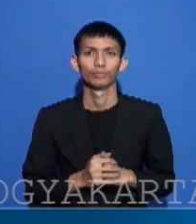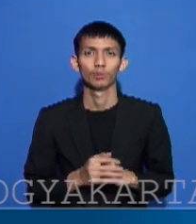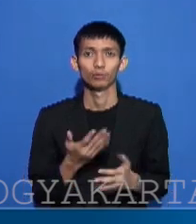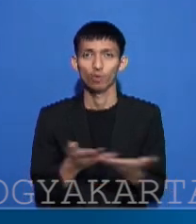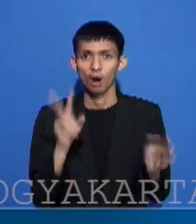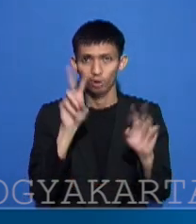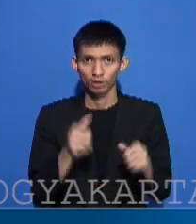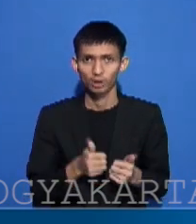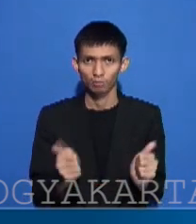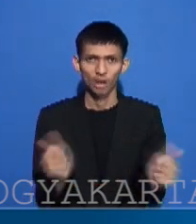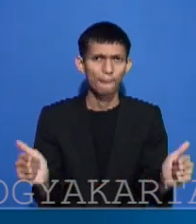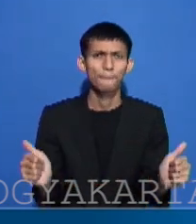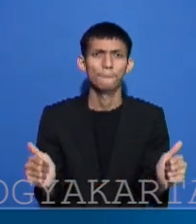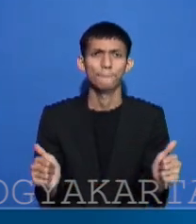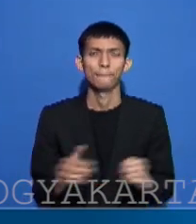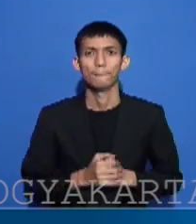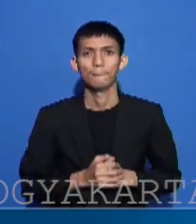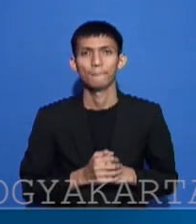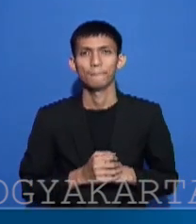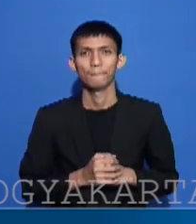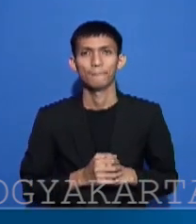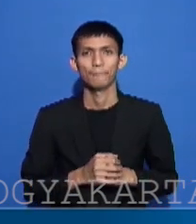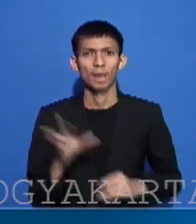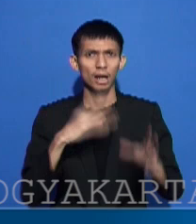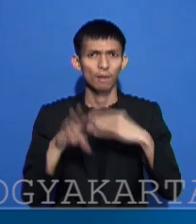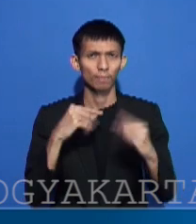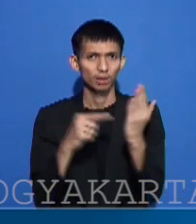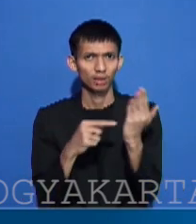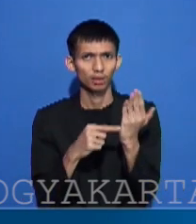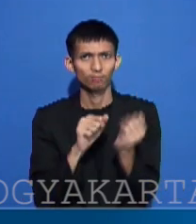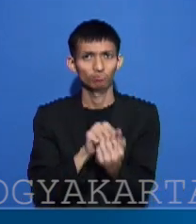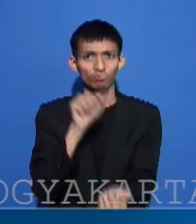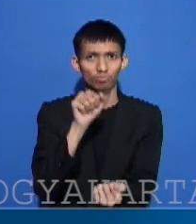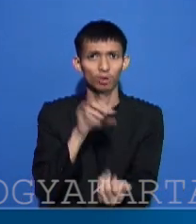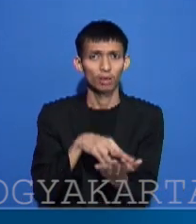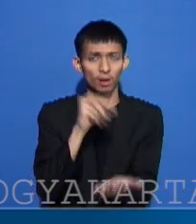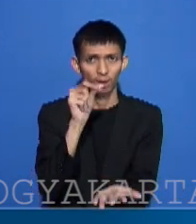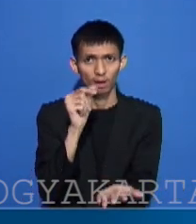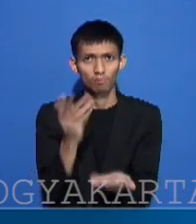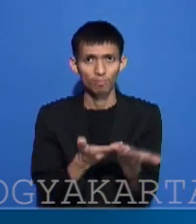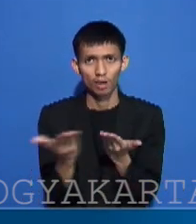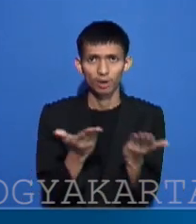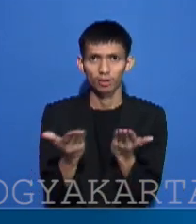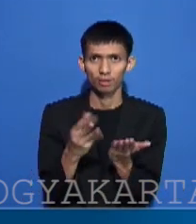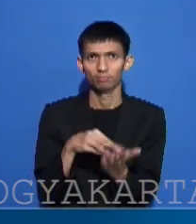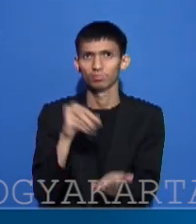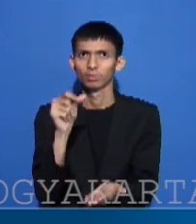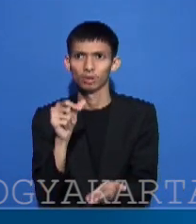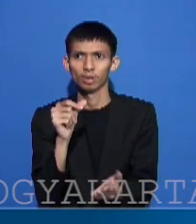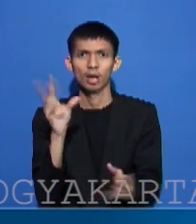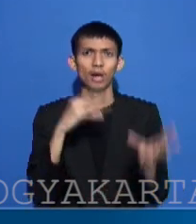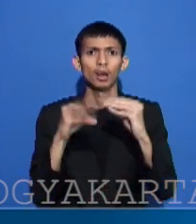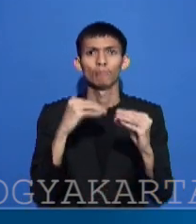digital tersebut. Selain membahas mengenai digitalisasi buku tanah dan layanan pertanahan, rapat pleno ke-9